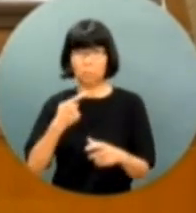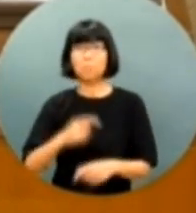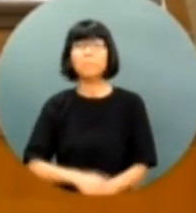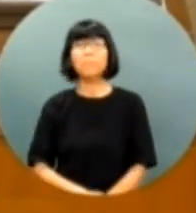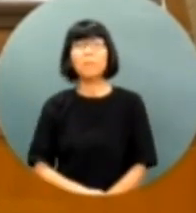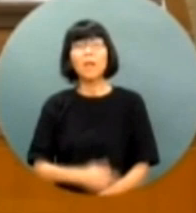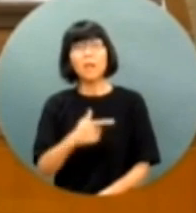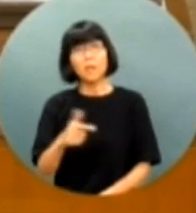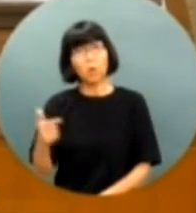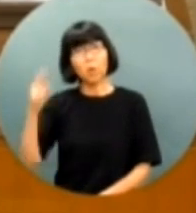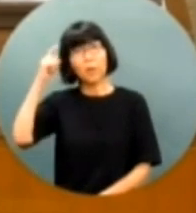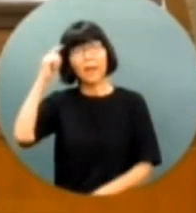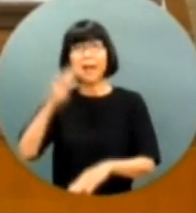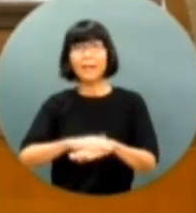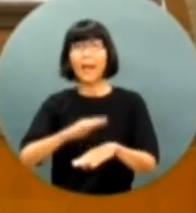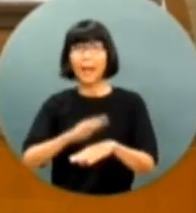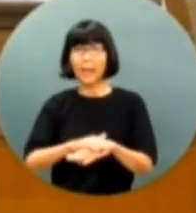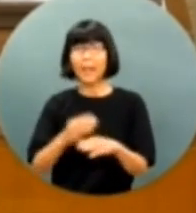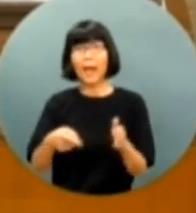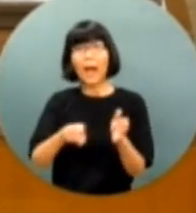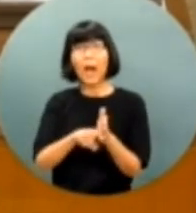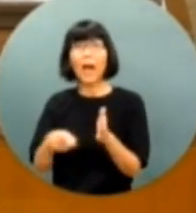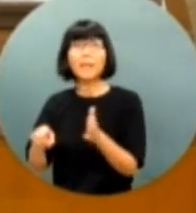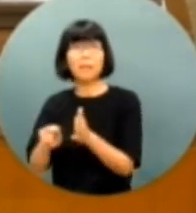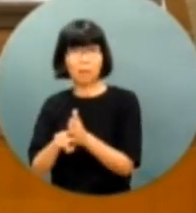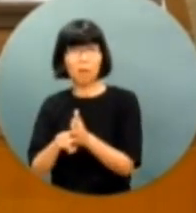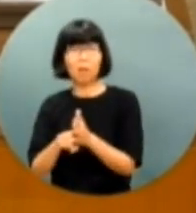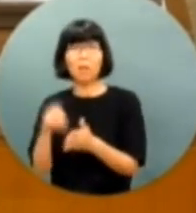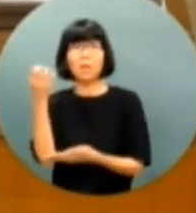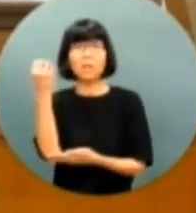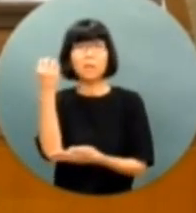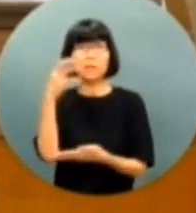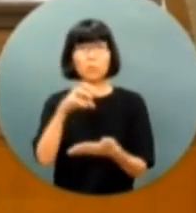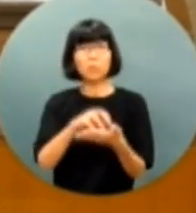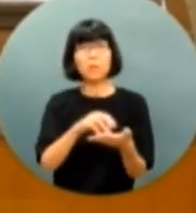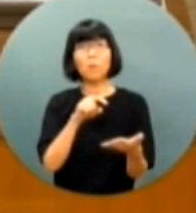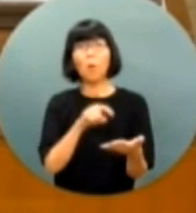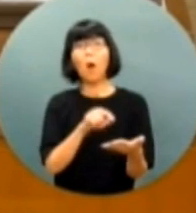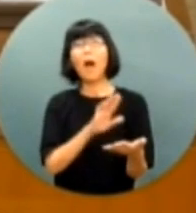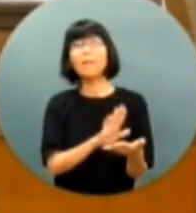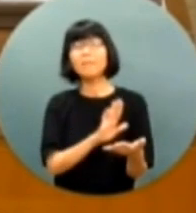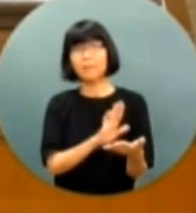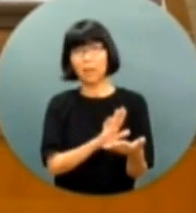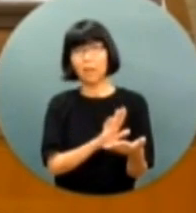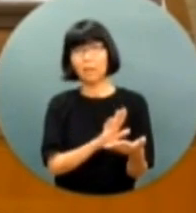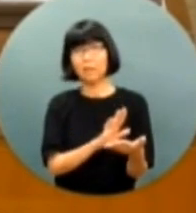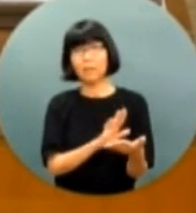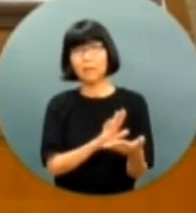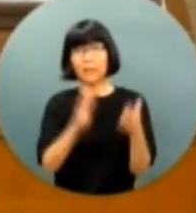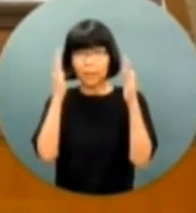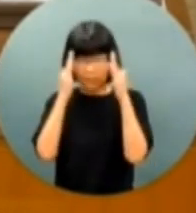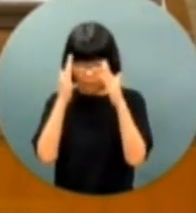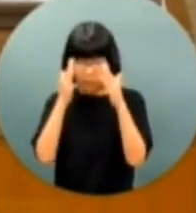な考え方が多分この歌の中に入ってて、実際新聞でも取り上げられて、非常に熱心な